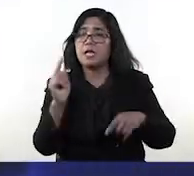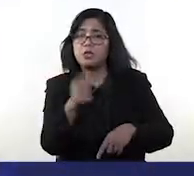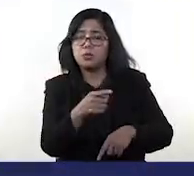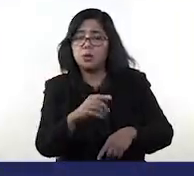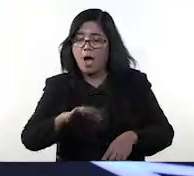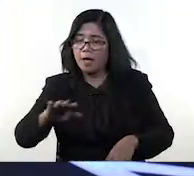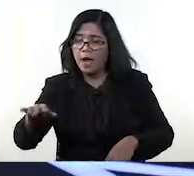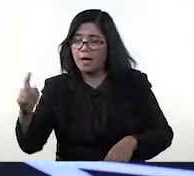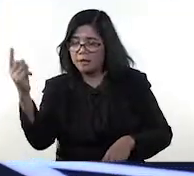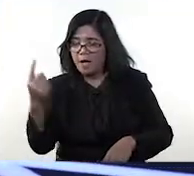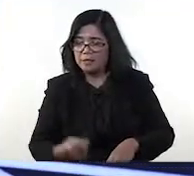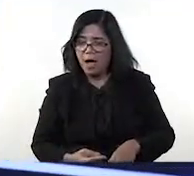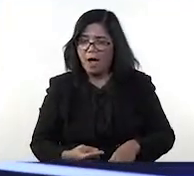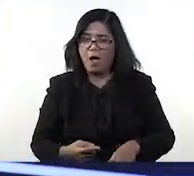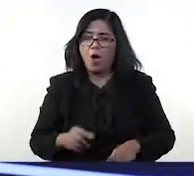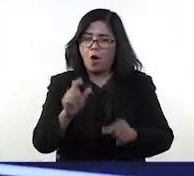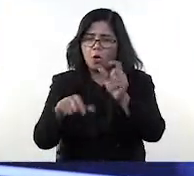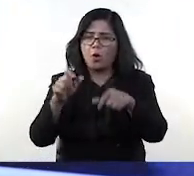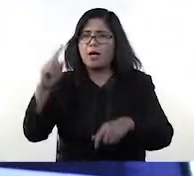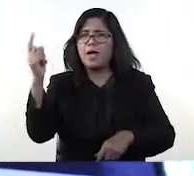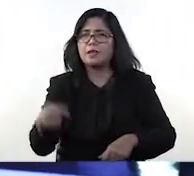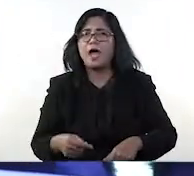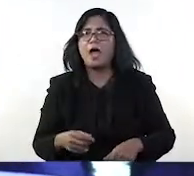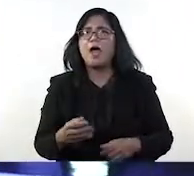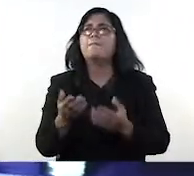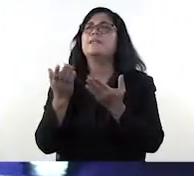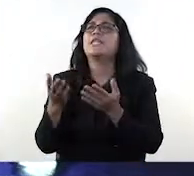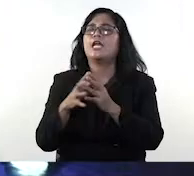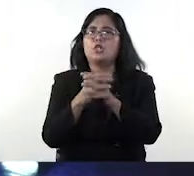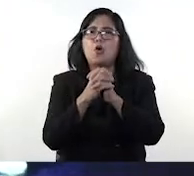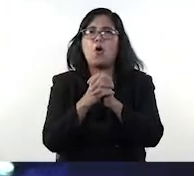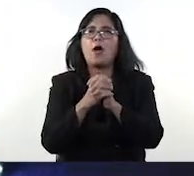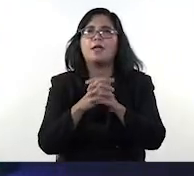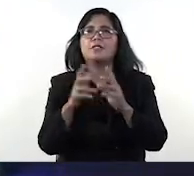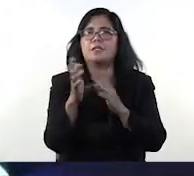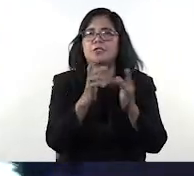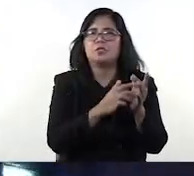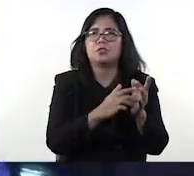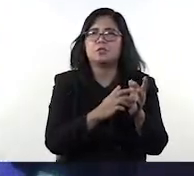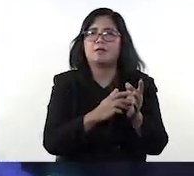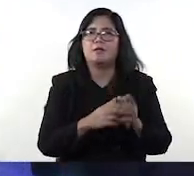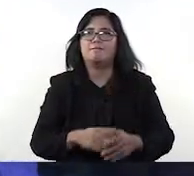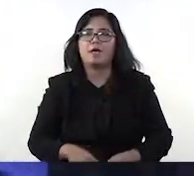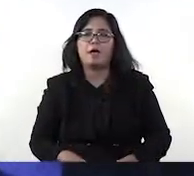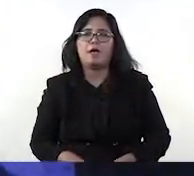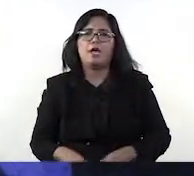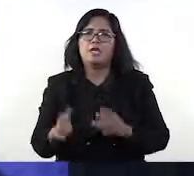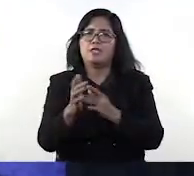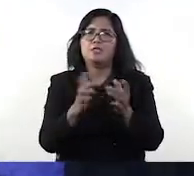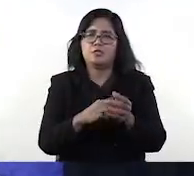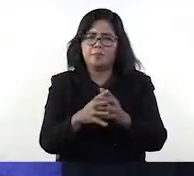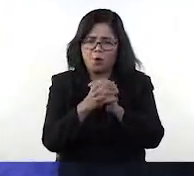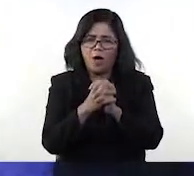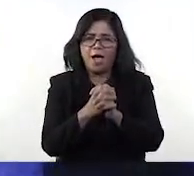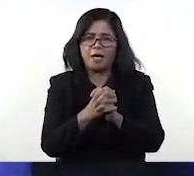minta didoakan dan dia mendoakan perih Hai kalau kita bisa emosi gitu Ada orang datang dari zaman sekarang just